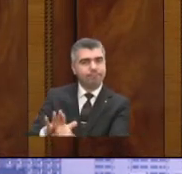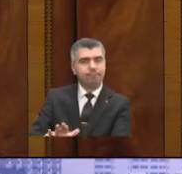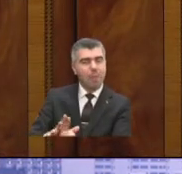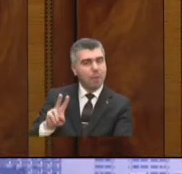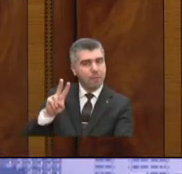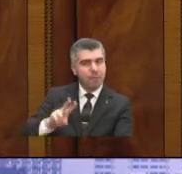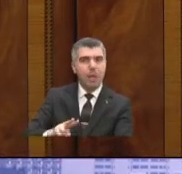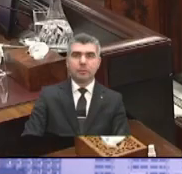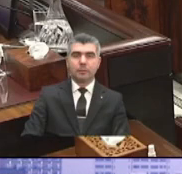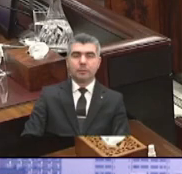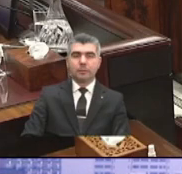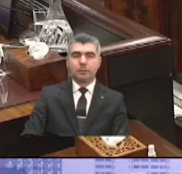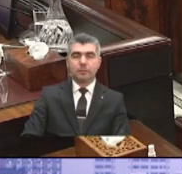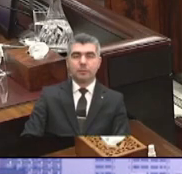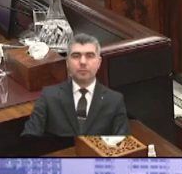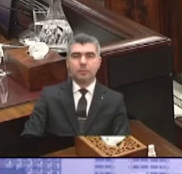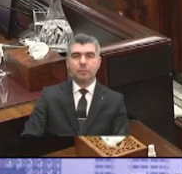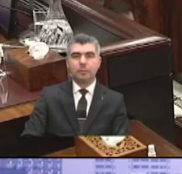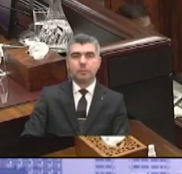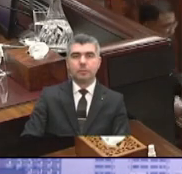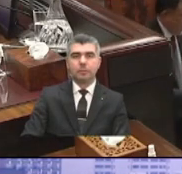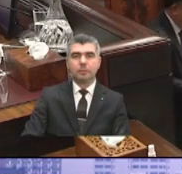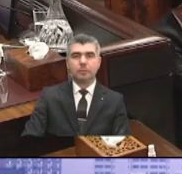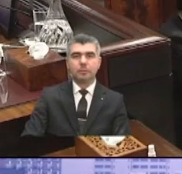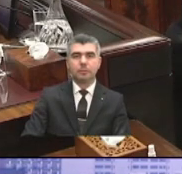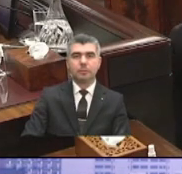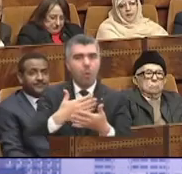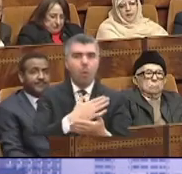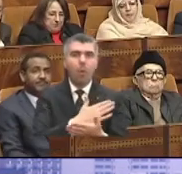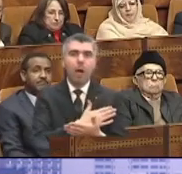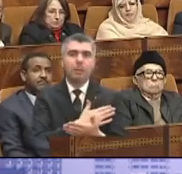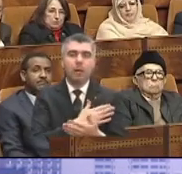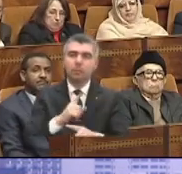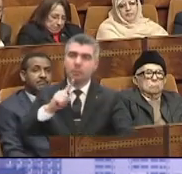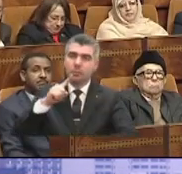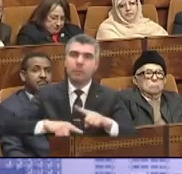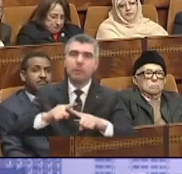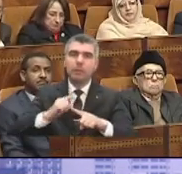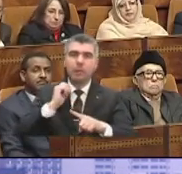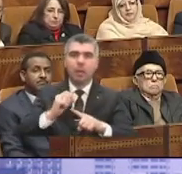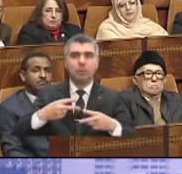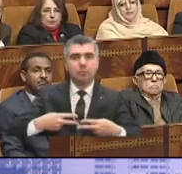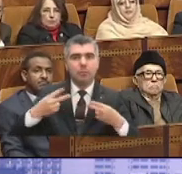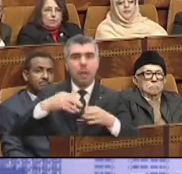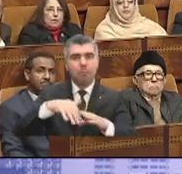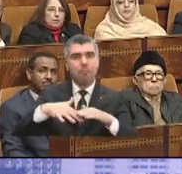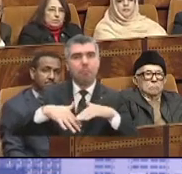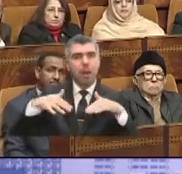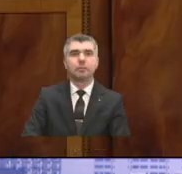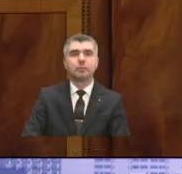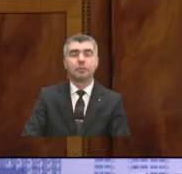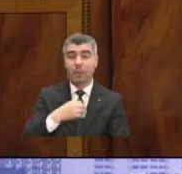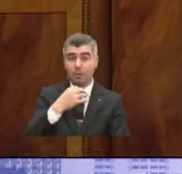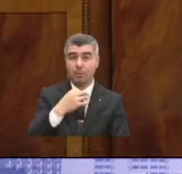فقط البرلمان المغربي ولكن كذلك في مجموعه من في مجموعه من الديمقراطيات الى غير ذلك